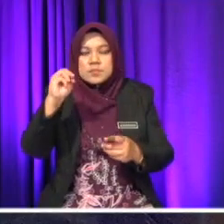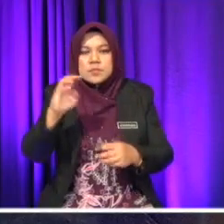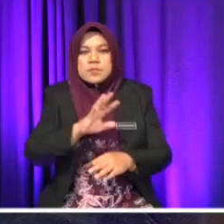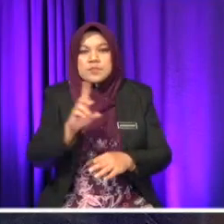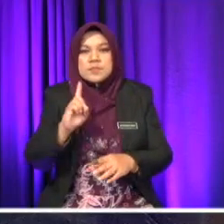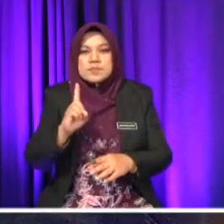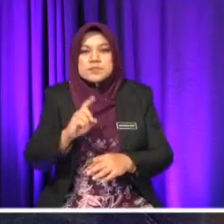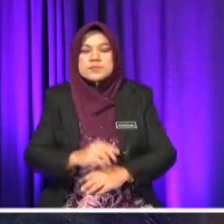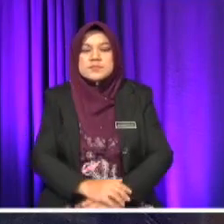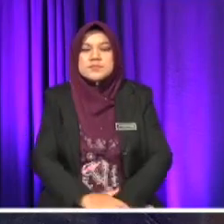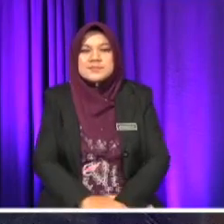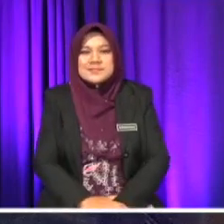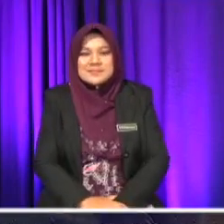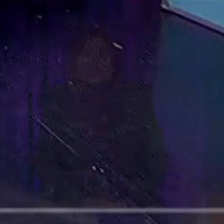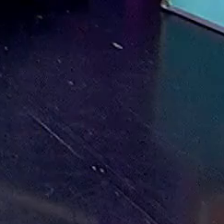kemana-mana